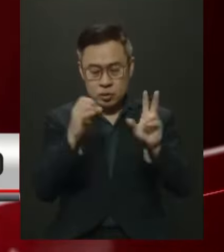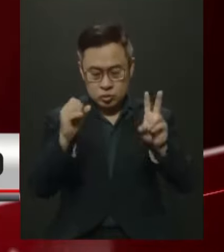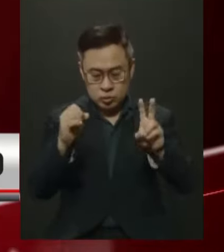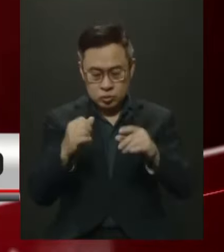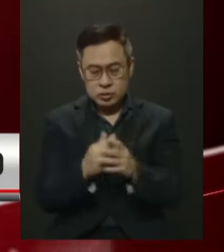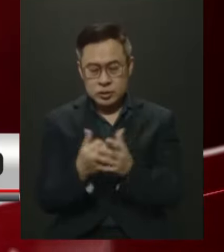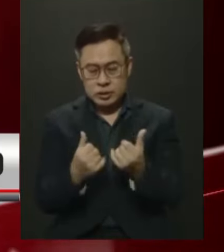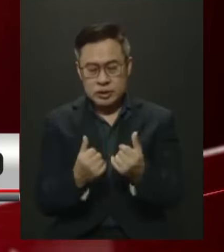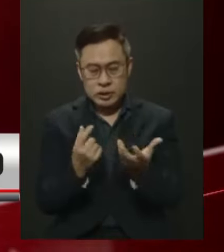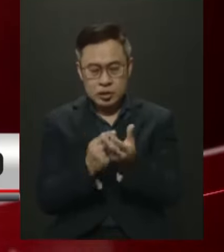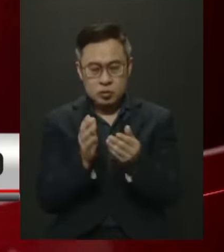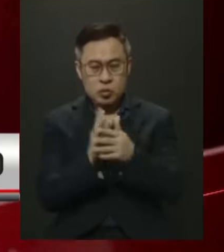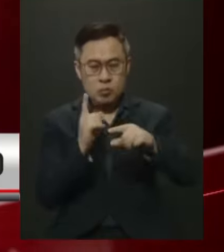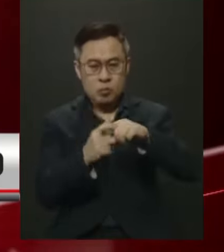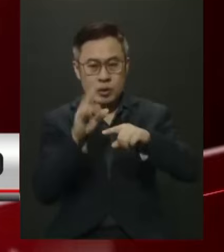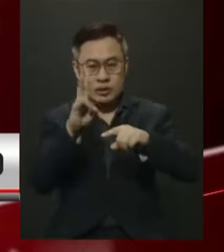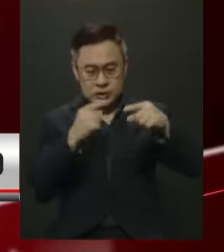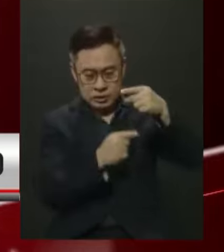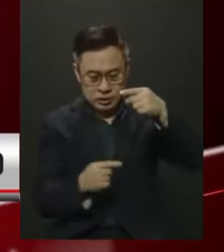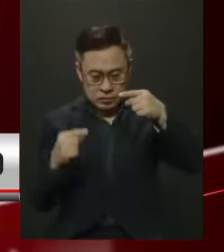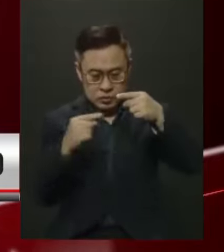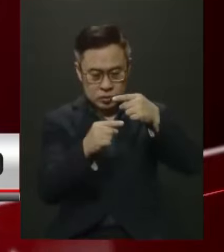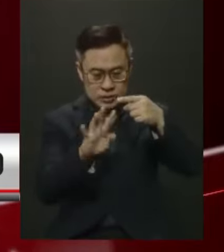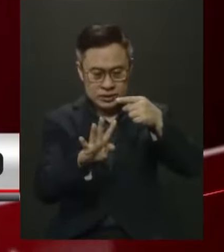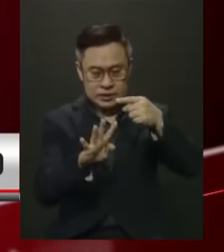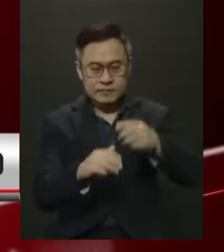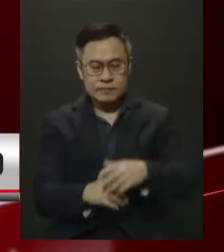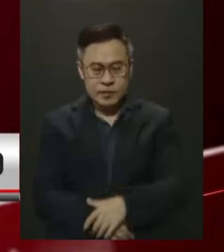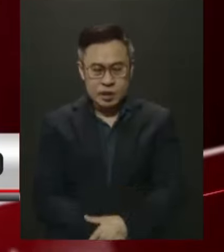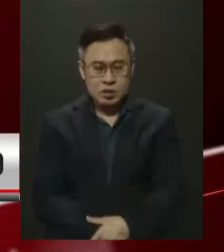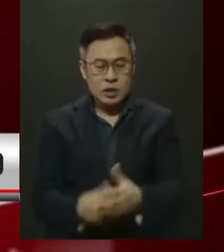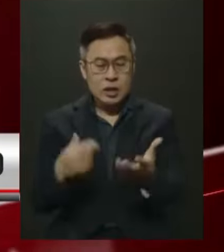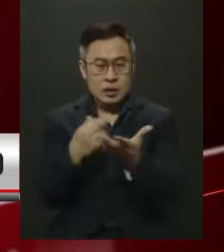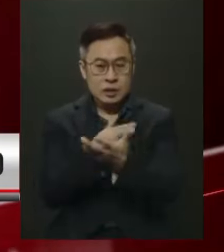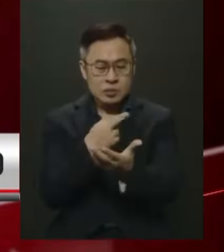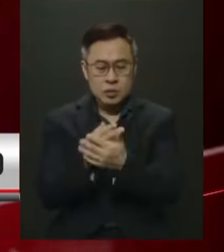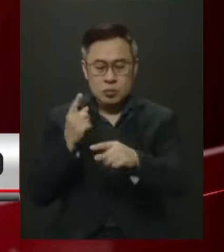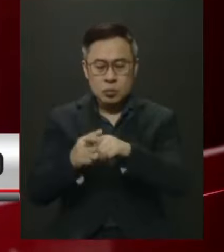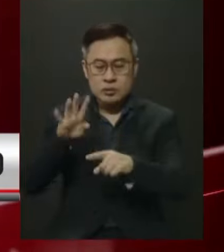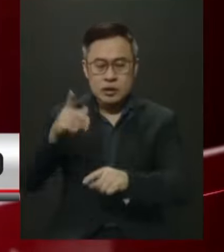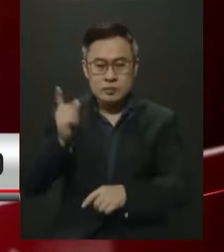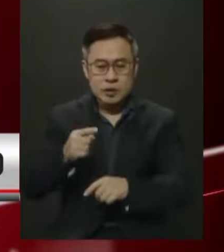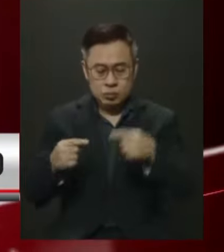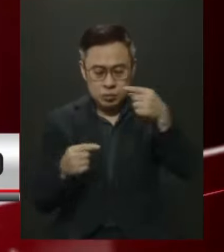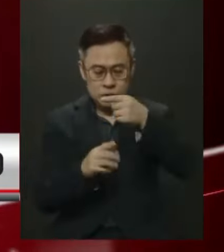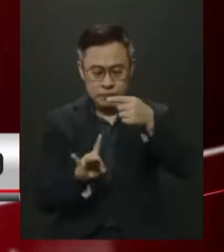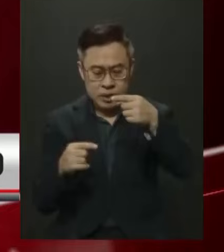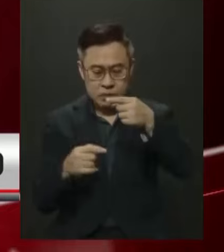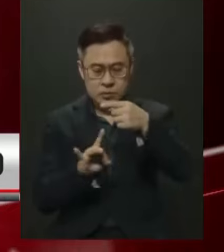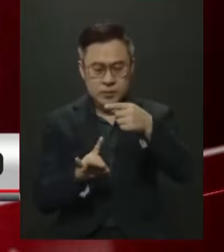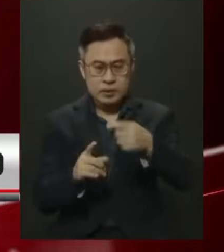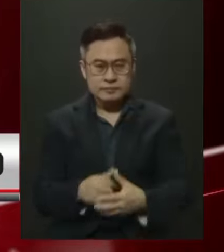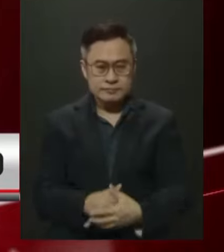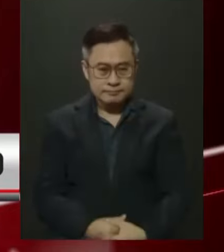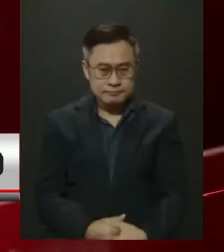7คะแนนรั้งอันดับ4ของตารางคะแนนนะครับส่วนราชบุรีครับก็มี4คะแนนเท่าเดิมรั้งอันดับ8ของตารางคะแนนใน